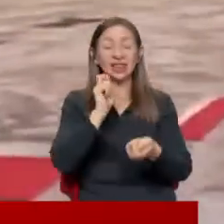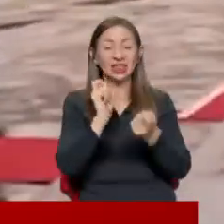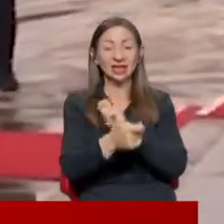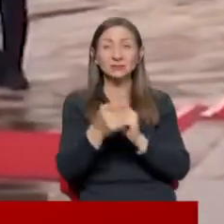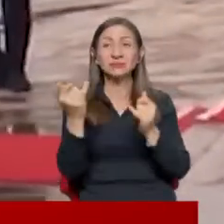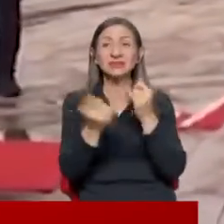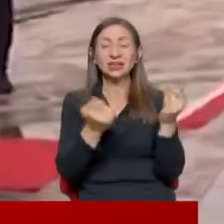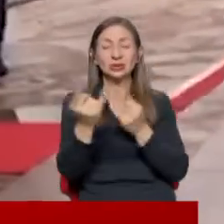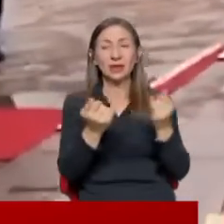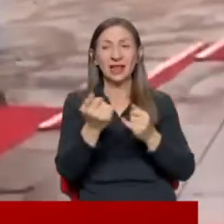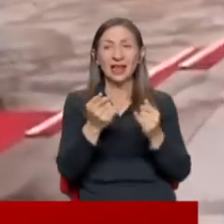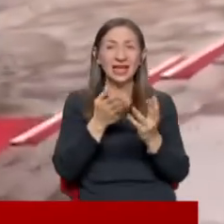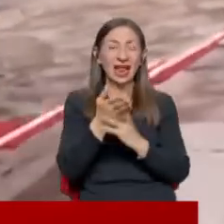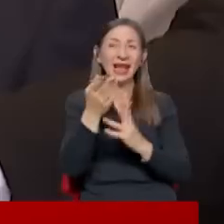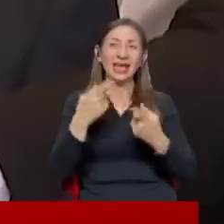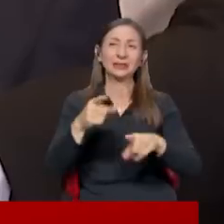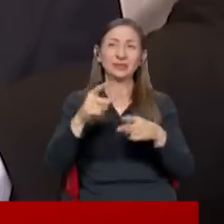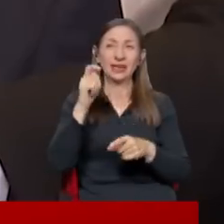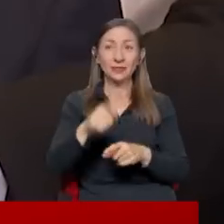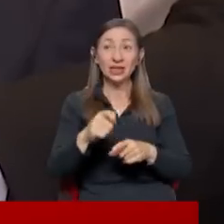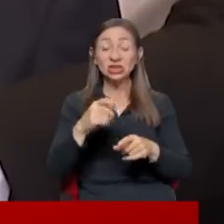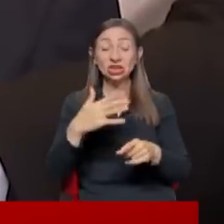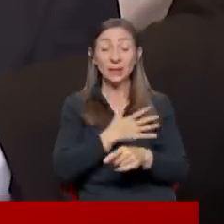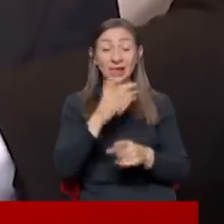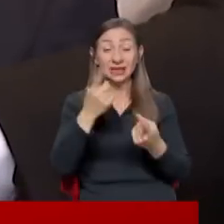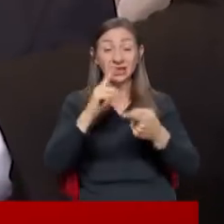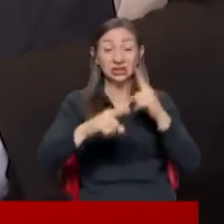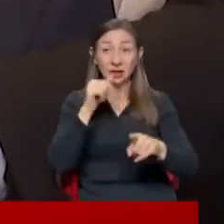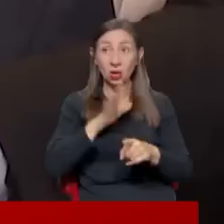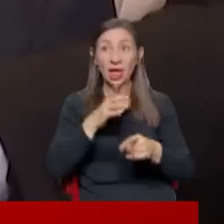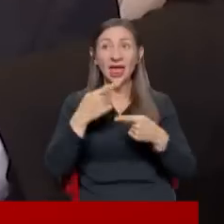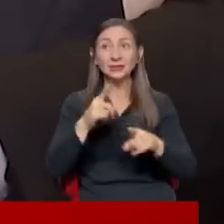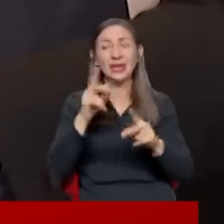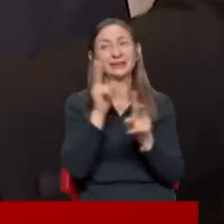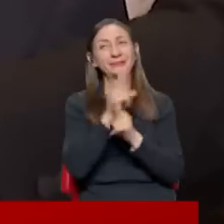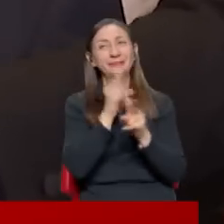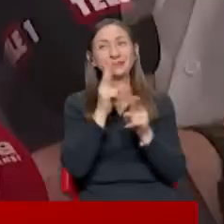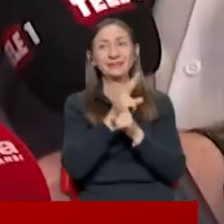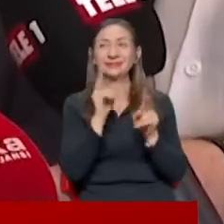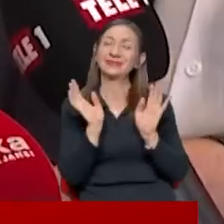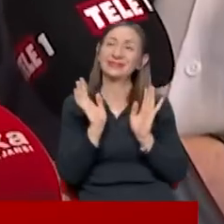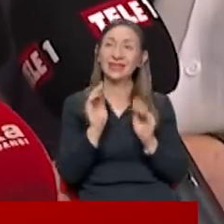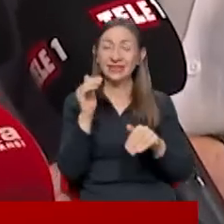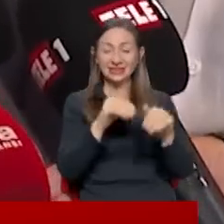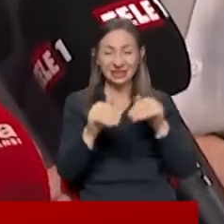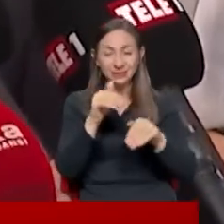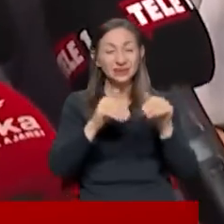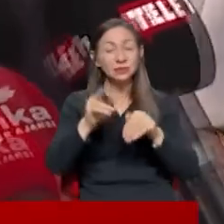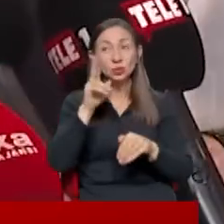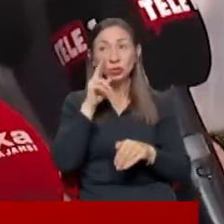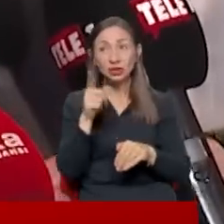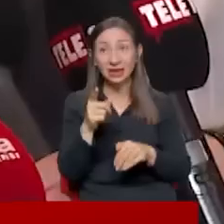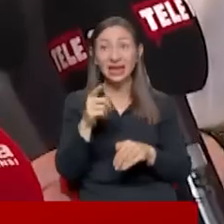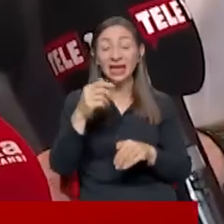değişim tartışmalarına yorarak yaptı espriyi. CHP lideri Kılıçdaroğlu espriye gülümsemekle yetindi. Seçimleri, seçim